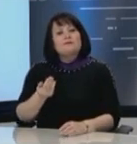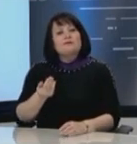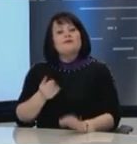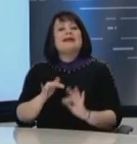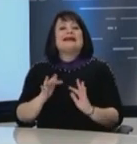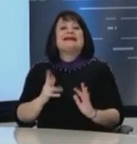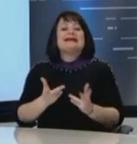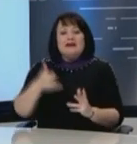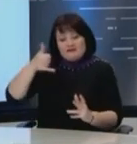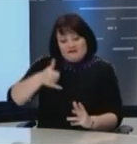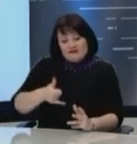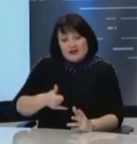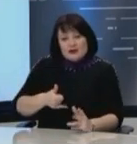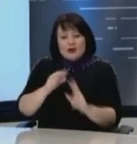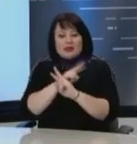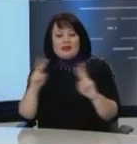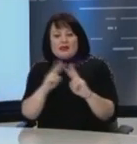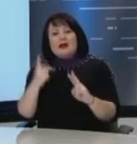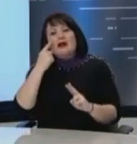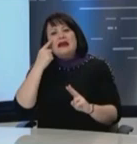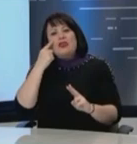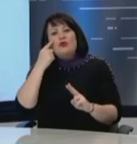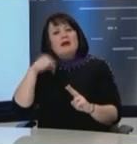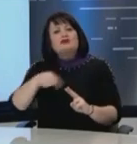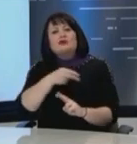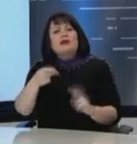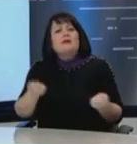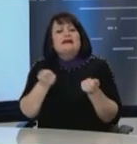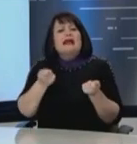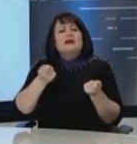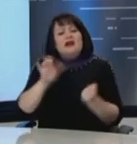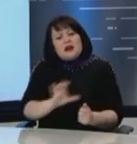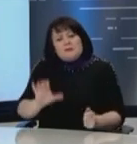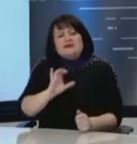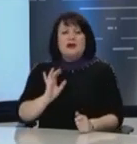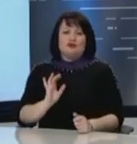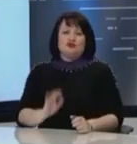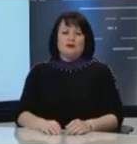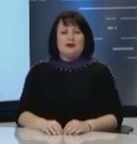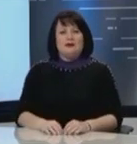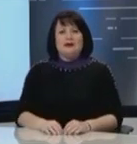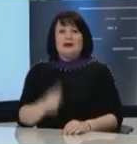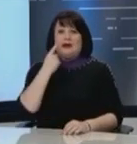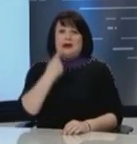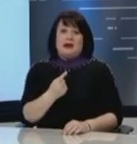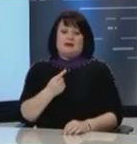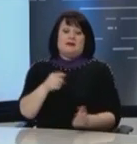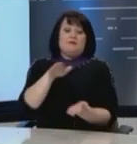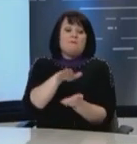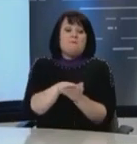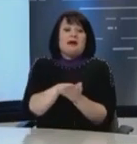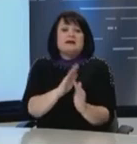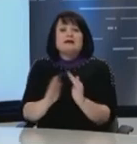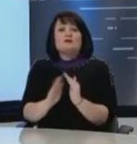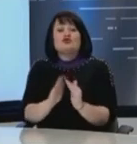είναι η πλήρης και σε βάθος διαλεύκανση αυτής της ιστορίας. Οι δήθεν προστατευόμενοι μάρτυρες